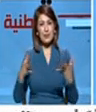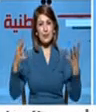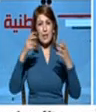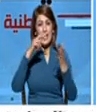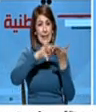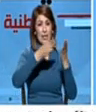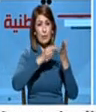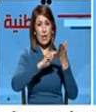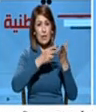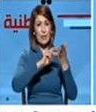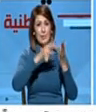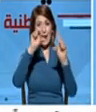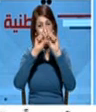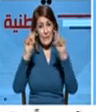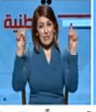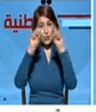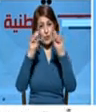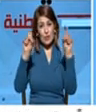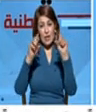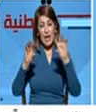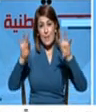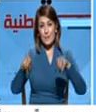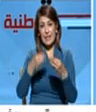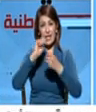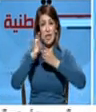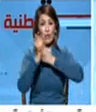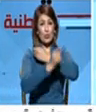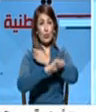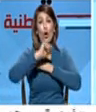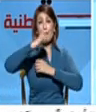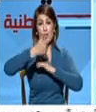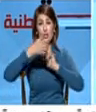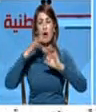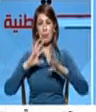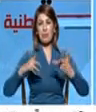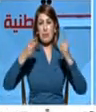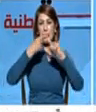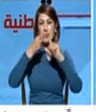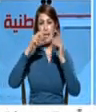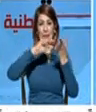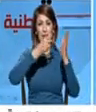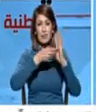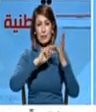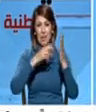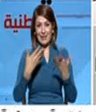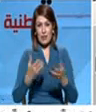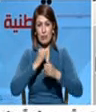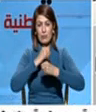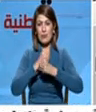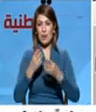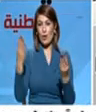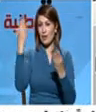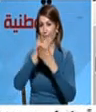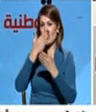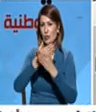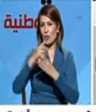تطبيقه ويستخرج بدايه الاسبوع المقبل شروط ميسر ومبسط وها هي تطبيقها اه تخدم سوى ودخلوا